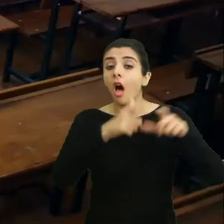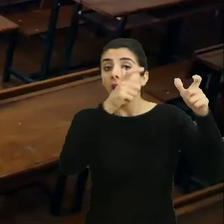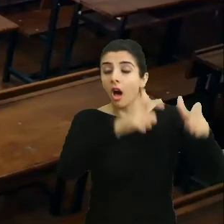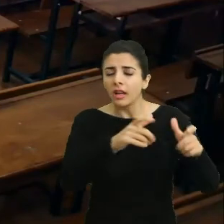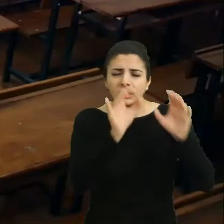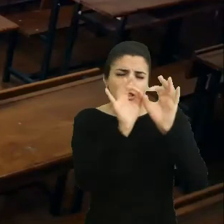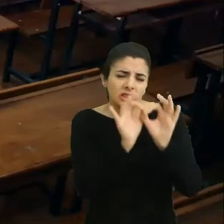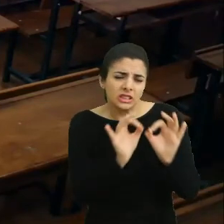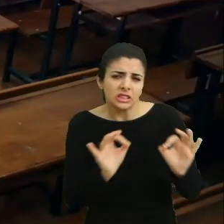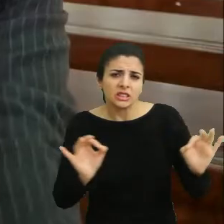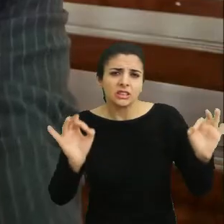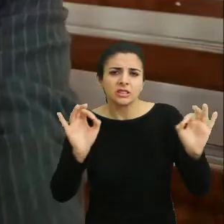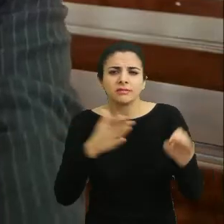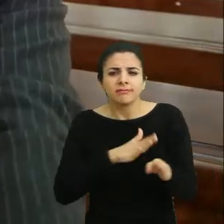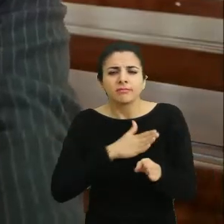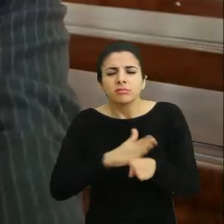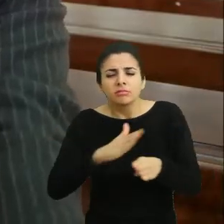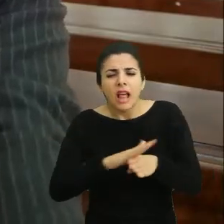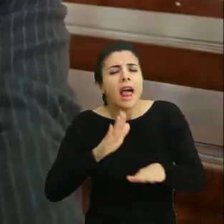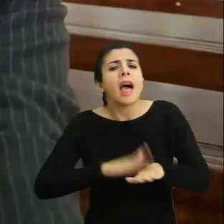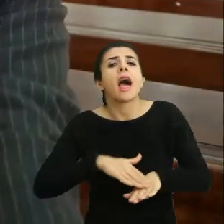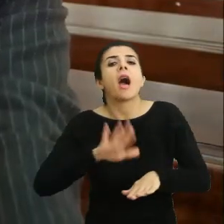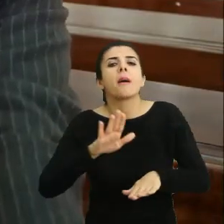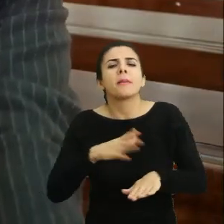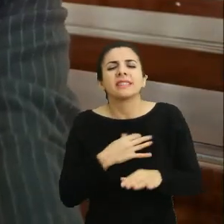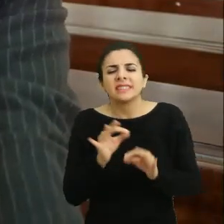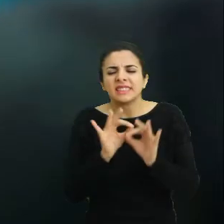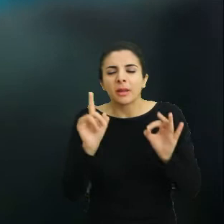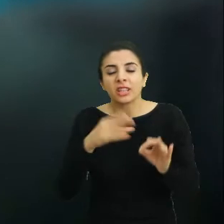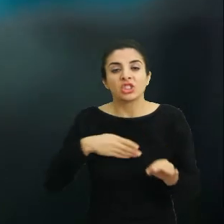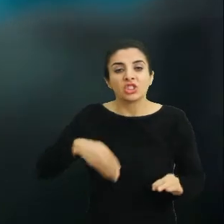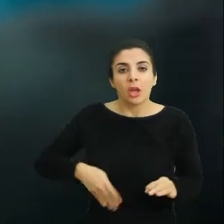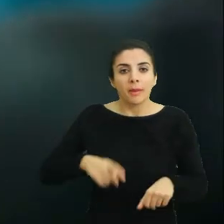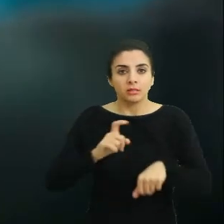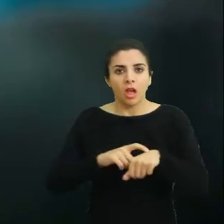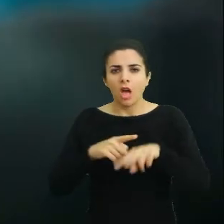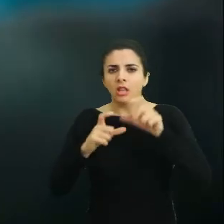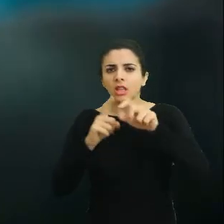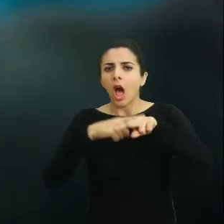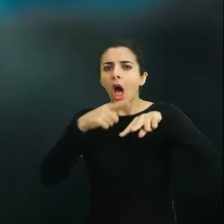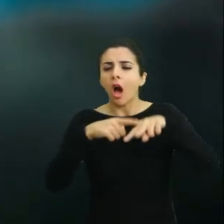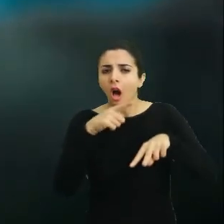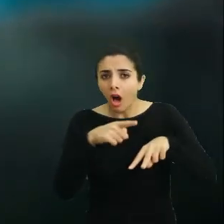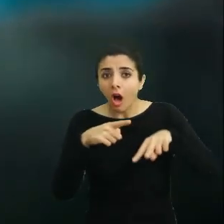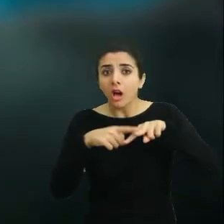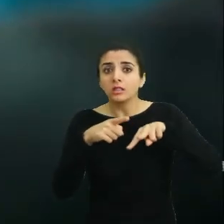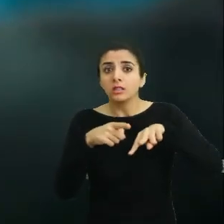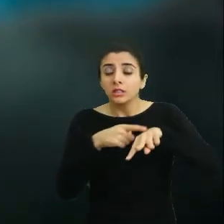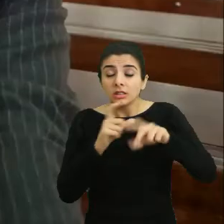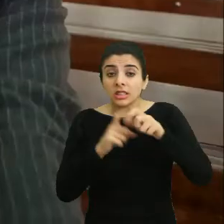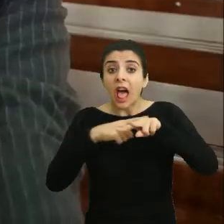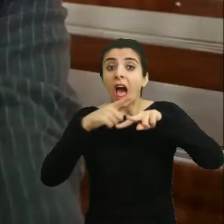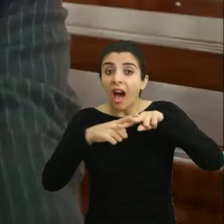hiç yontmadan zarif bir cep saati yapışın. Asya, Asya ve Asya